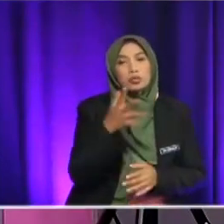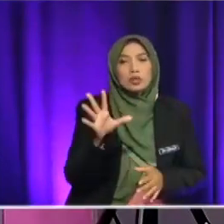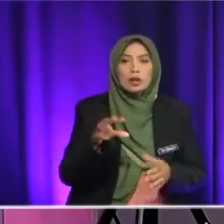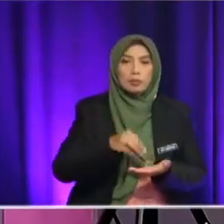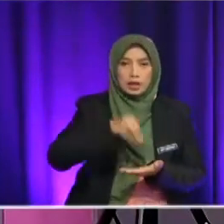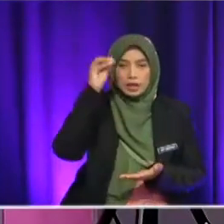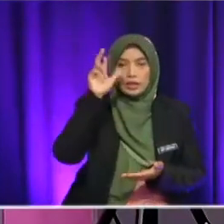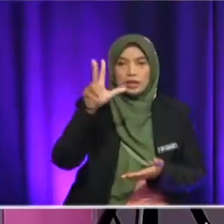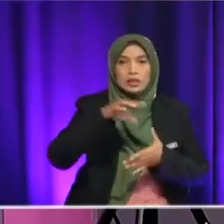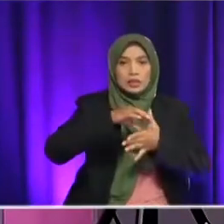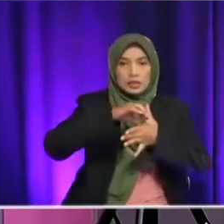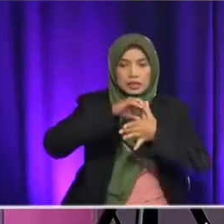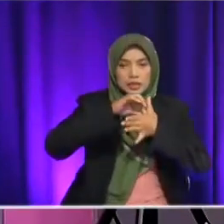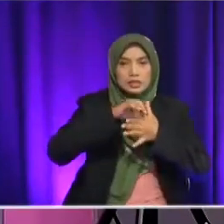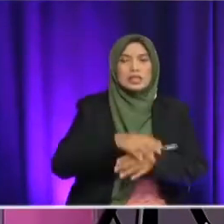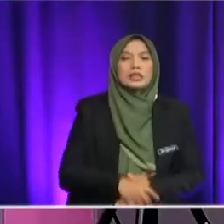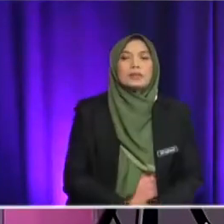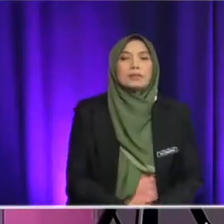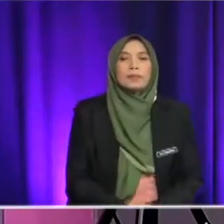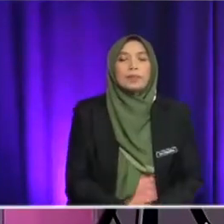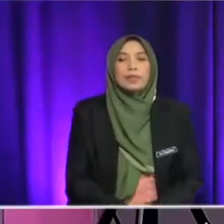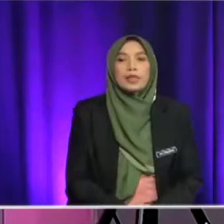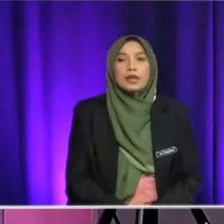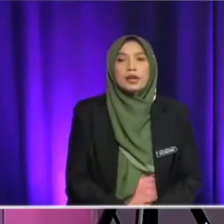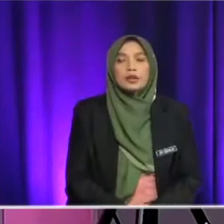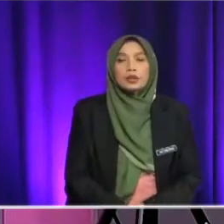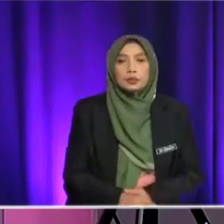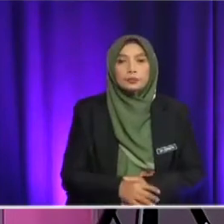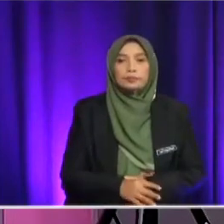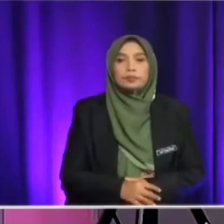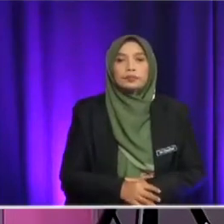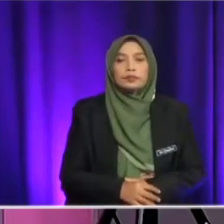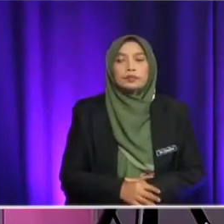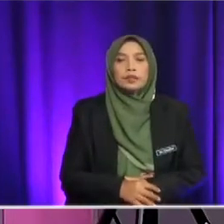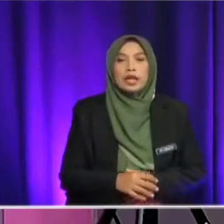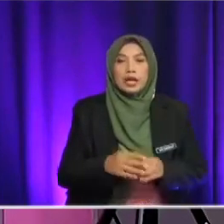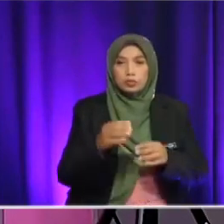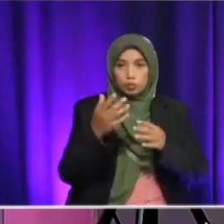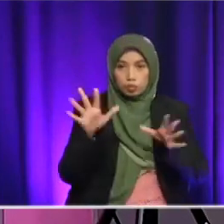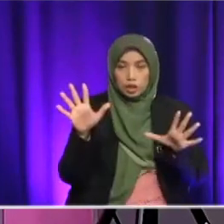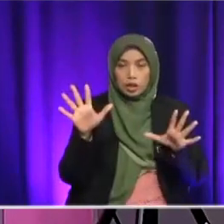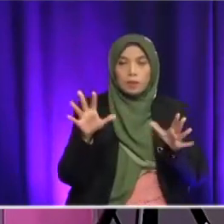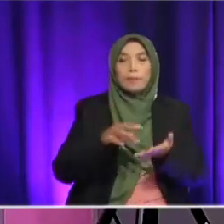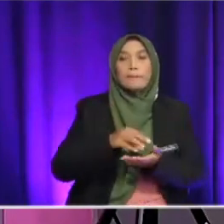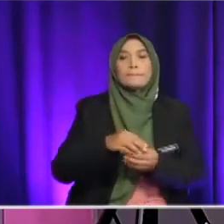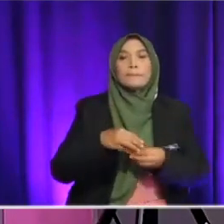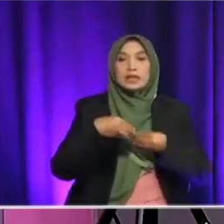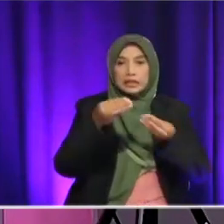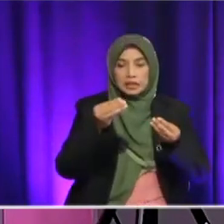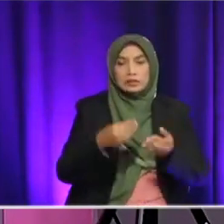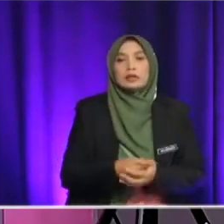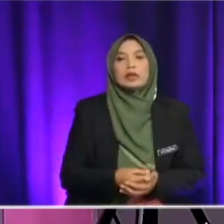Cikgu Linda dengan anak-anak murid Cikgu Linda di SMK Seri Mulia dah kupas dah ayat topik, ayat hurai, ayat contoh, ayat kesan dan juga